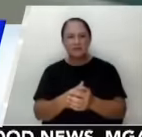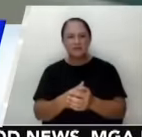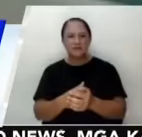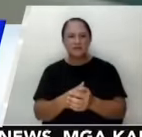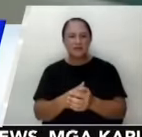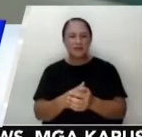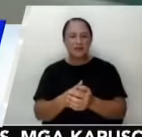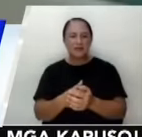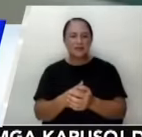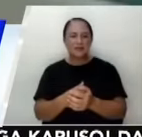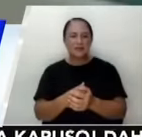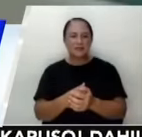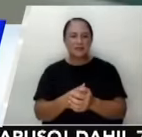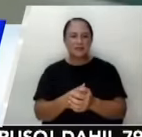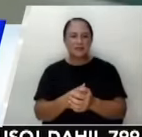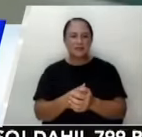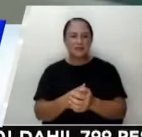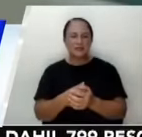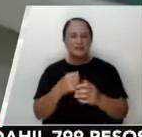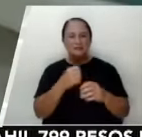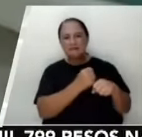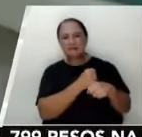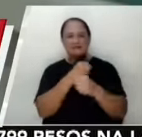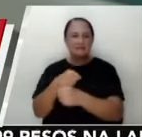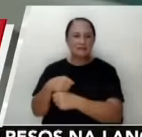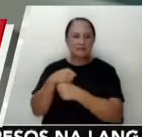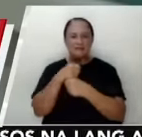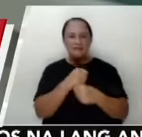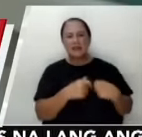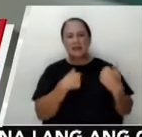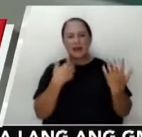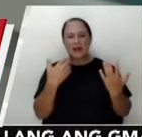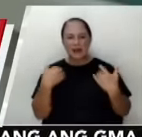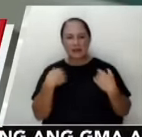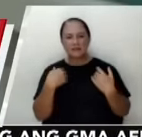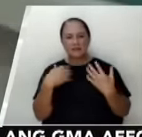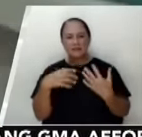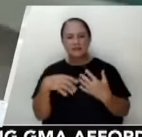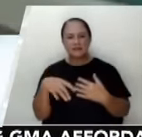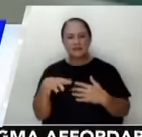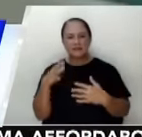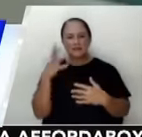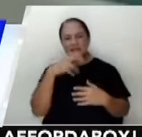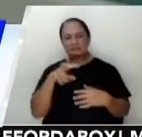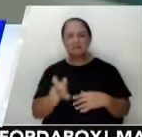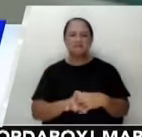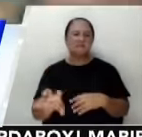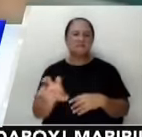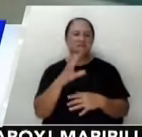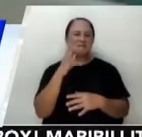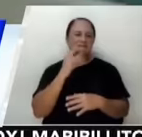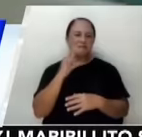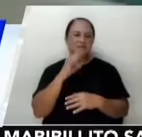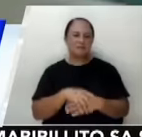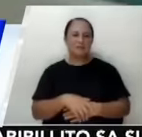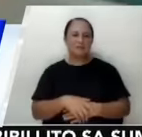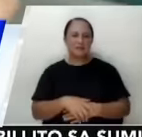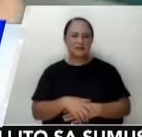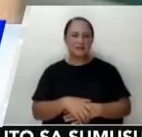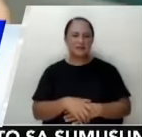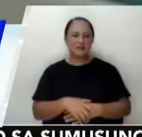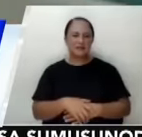mga kayak, ganun, yung mga crystal, ganun. Yan yung gusto natin ito. Yes.